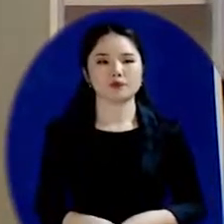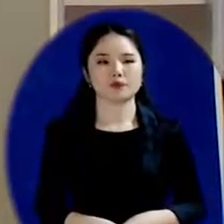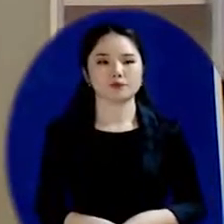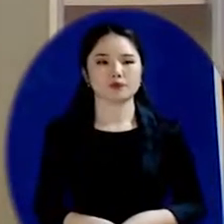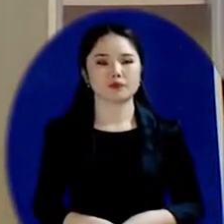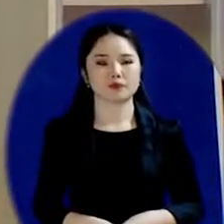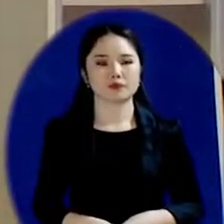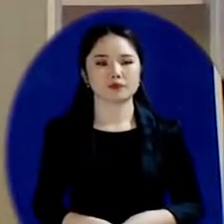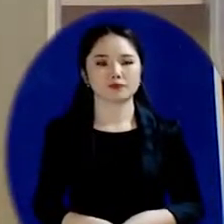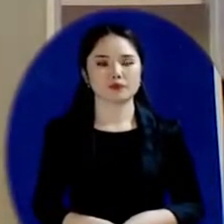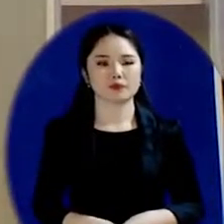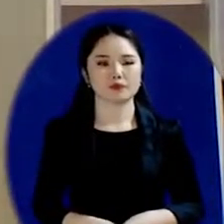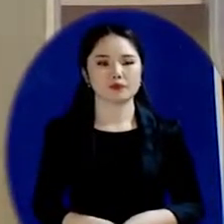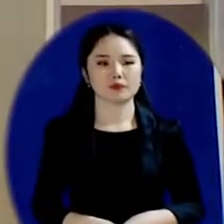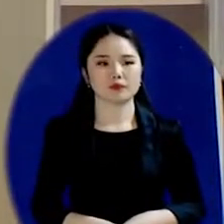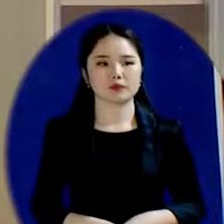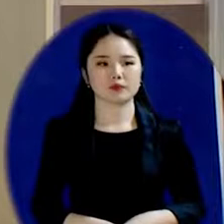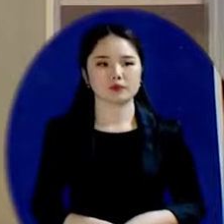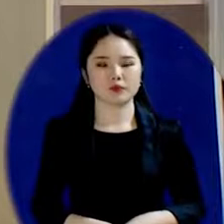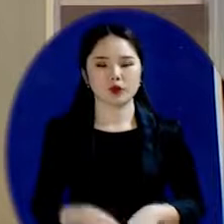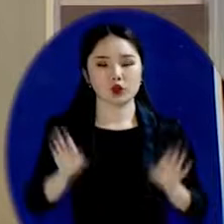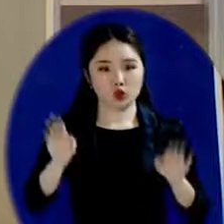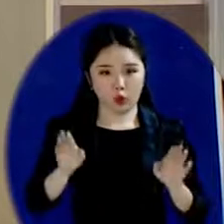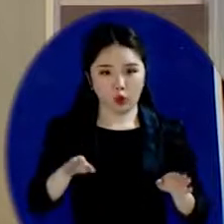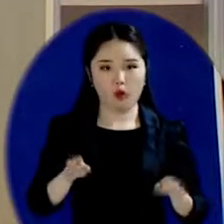шувууг багш нь байрлуулчихъя. За